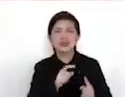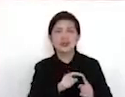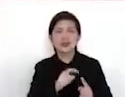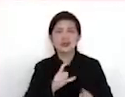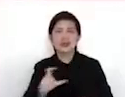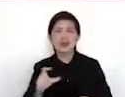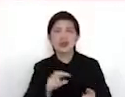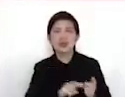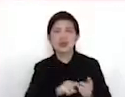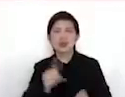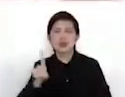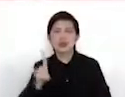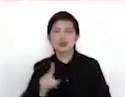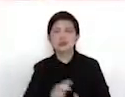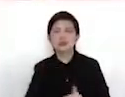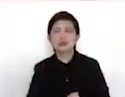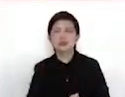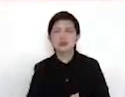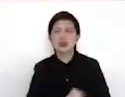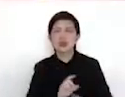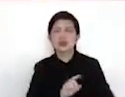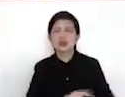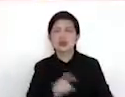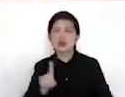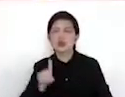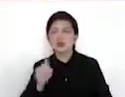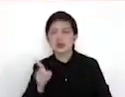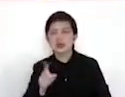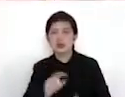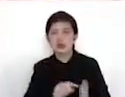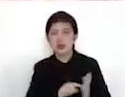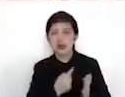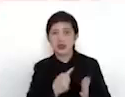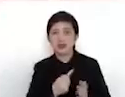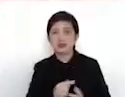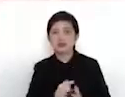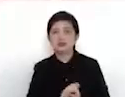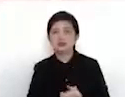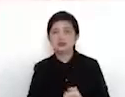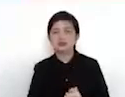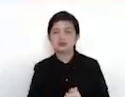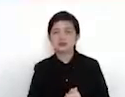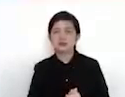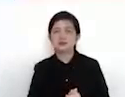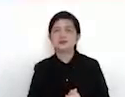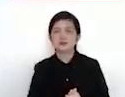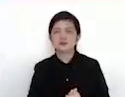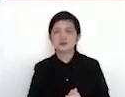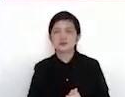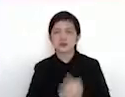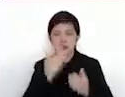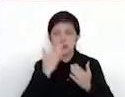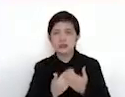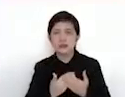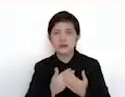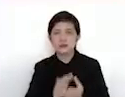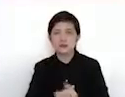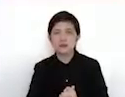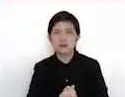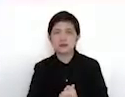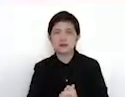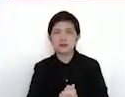suswono waktu Bapak 1 menit dimulai saat anda berbicara terima